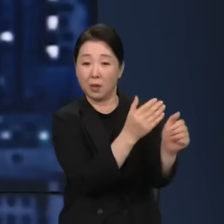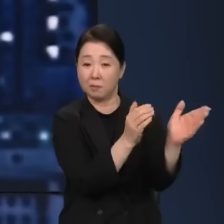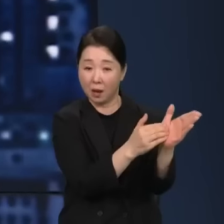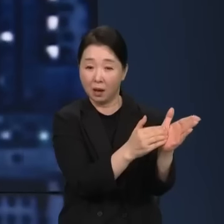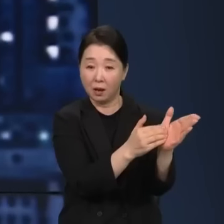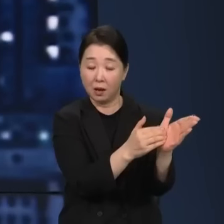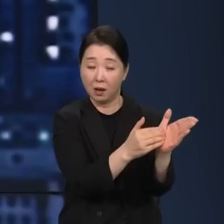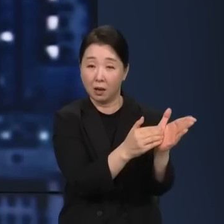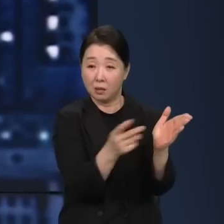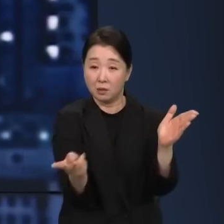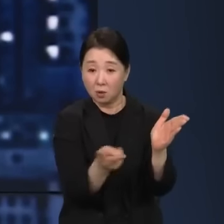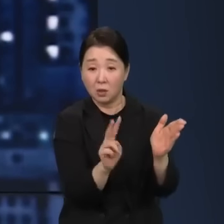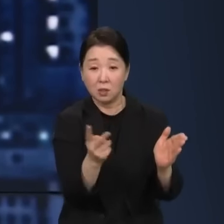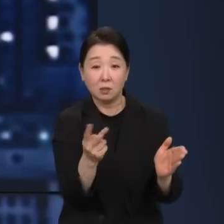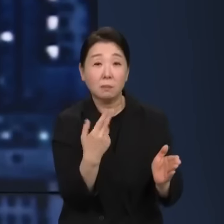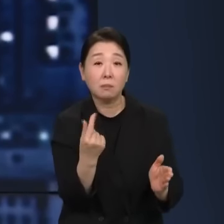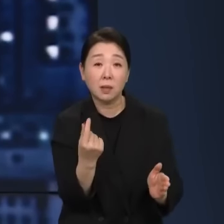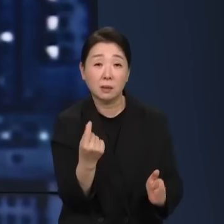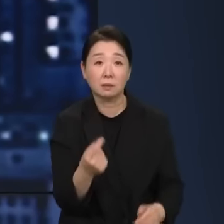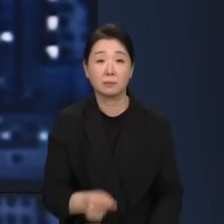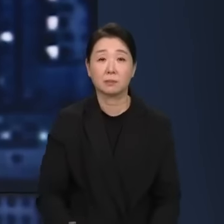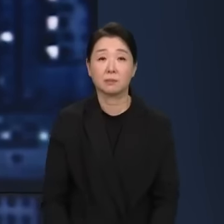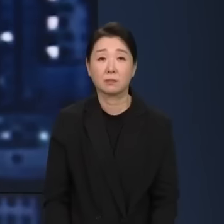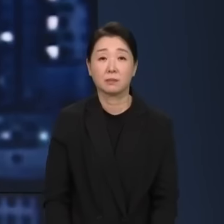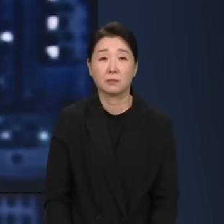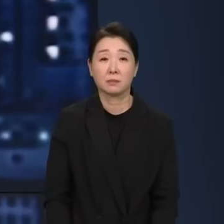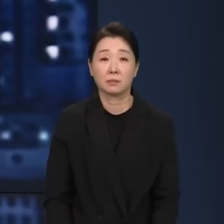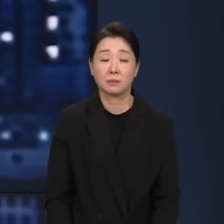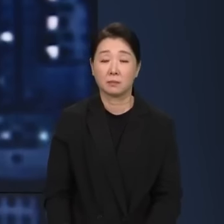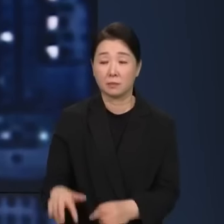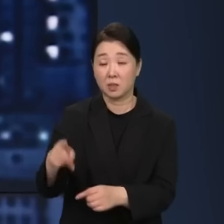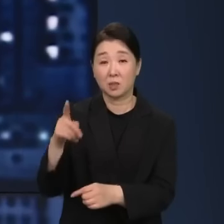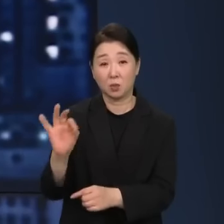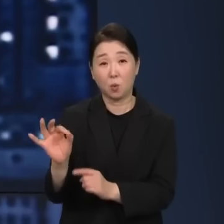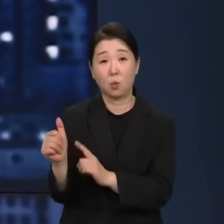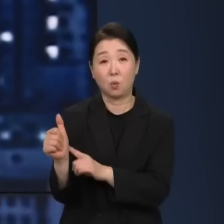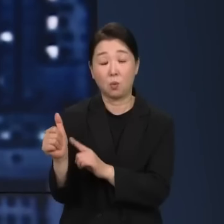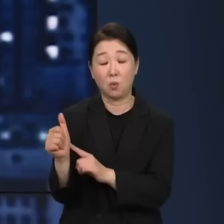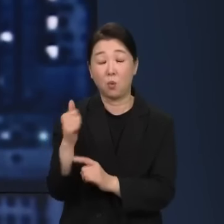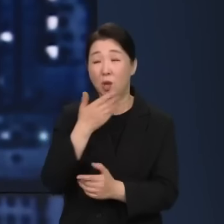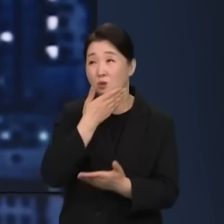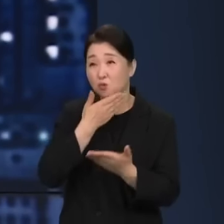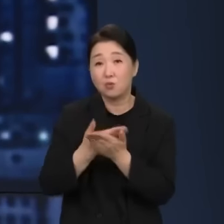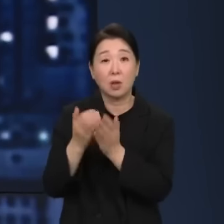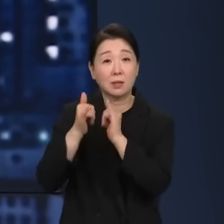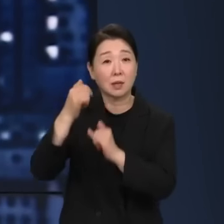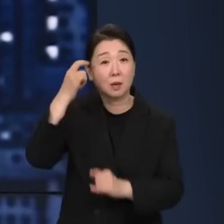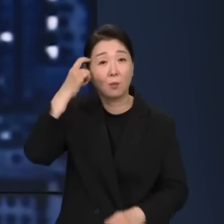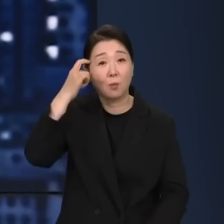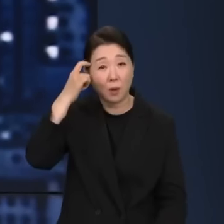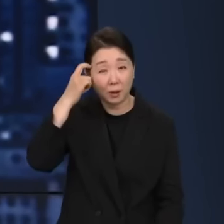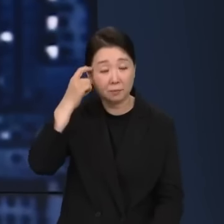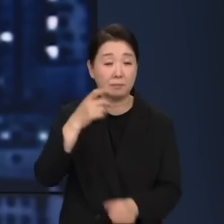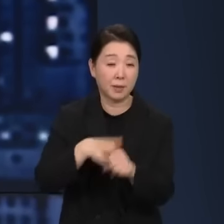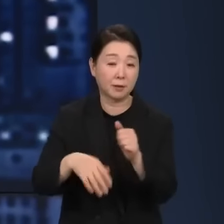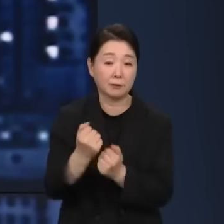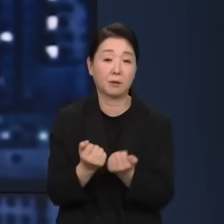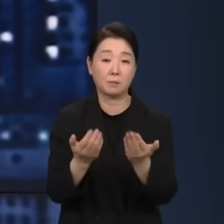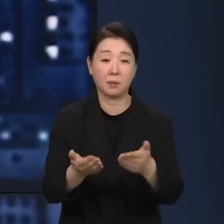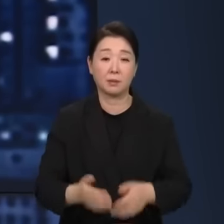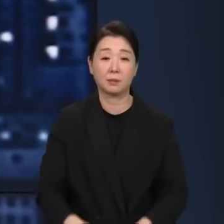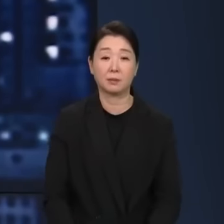이 점은 둘 다 인정하고 있는 거죠? 네, 우선 송 씨가 이런 키맨으로 지목되고 있는 이유부터 한번